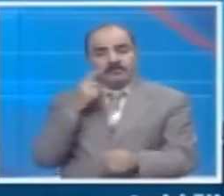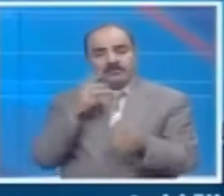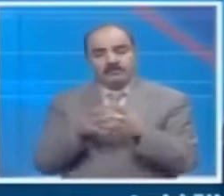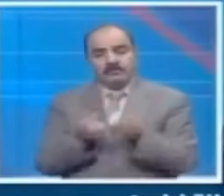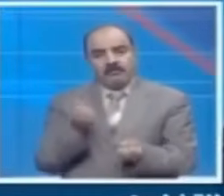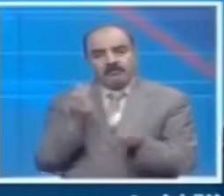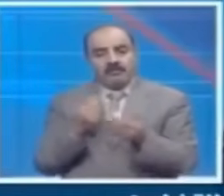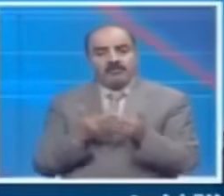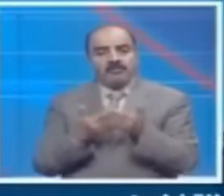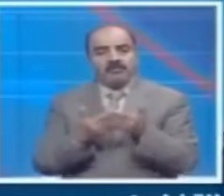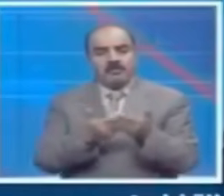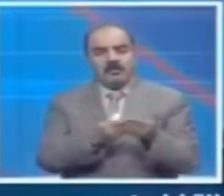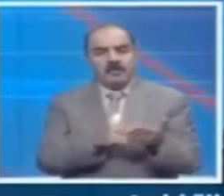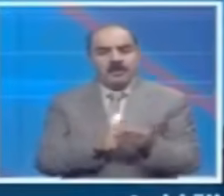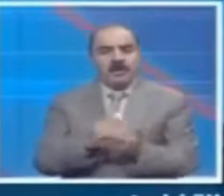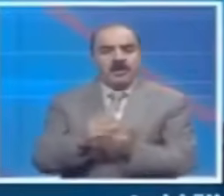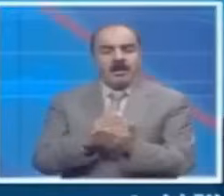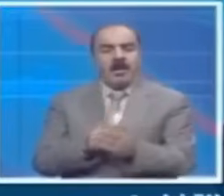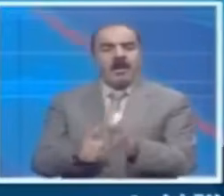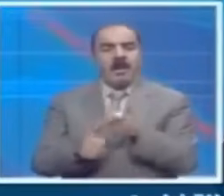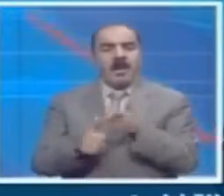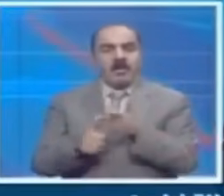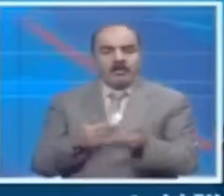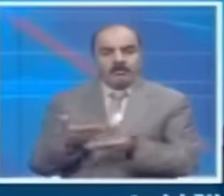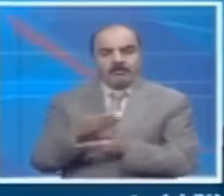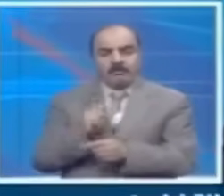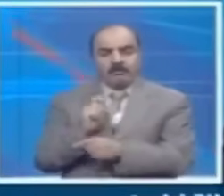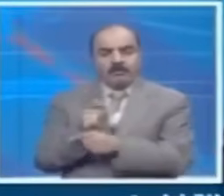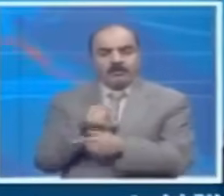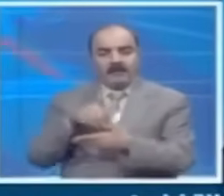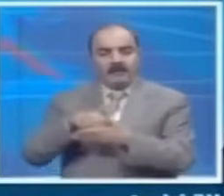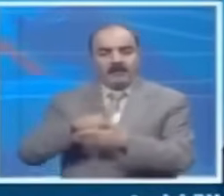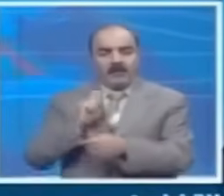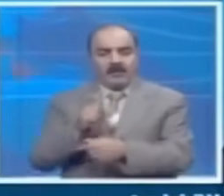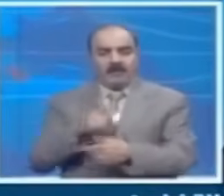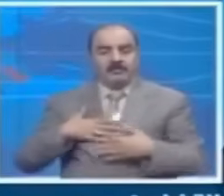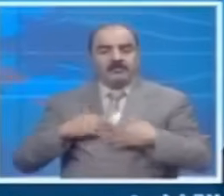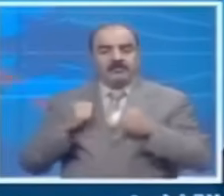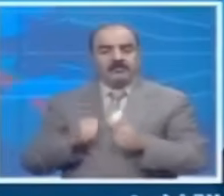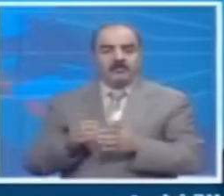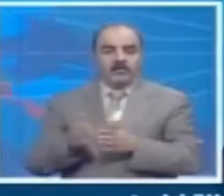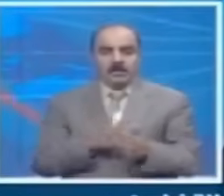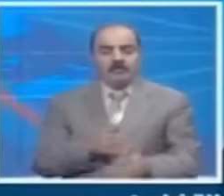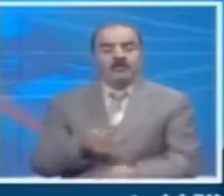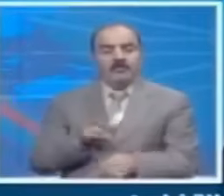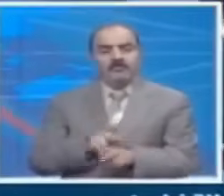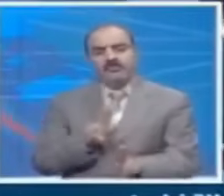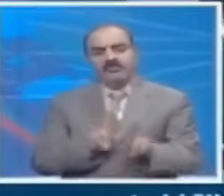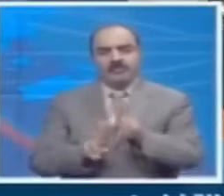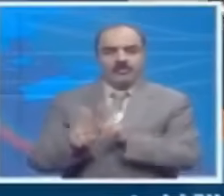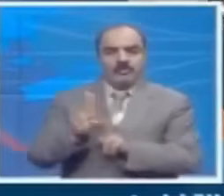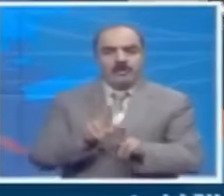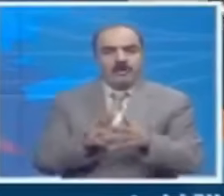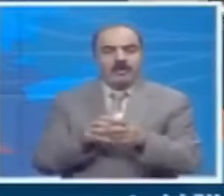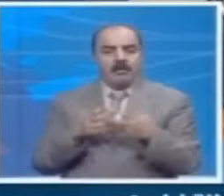الفتاح السيسي على الخدمات المقدمة لهم بما يشمل الخدمات الاجتماعية والتأمينية والصحية. كما تمت مناقشة